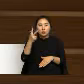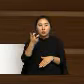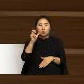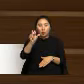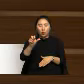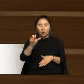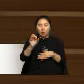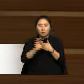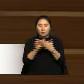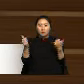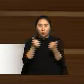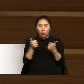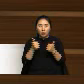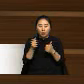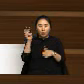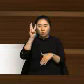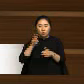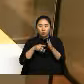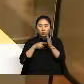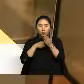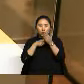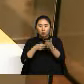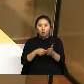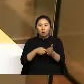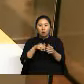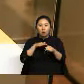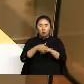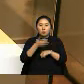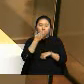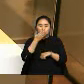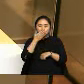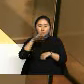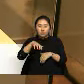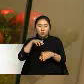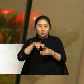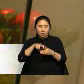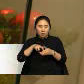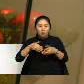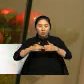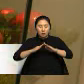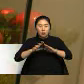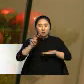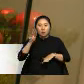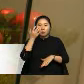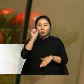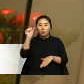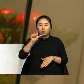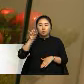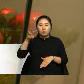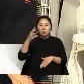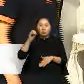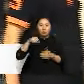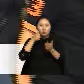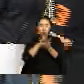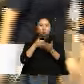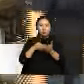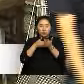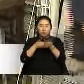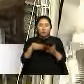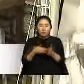175에 임시회에서 광주시가 제출한 광주역 로컬푸드 복합 센터 설계비 3억 5천 4백만 원을 가결